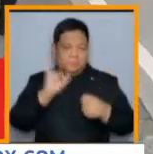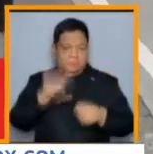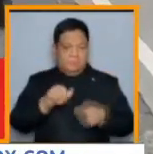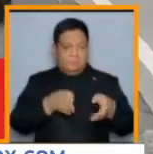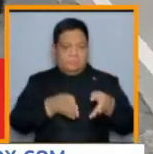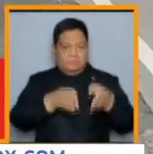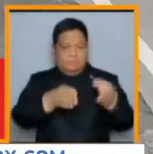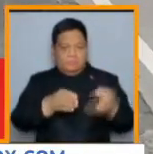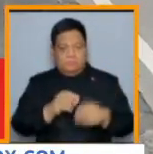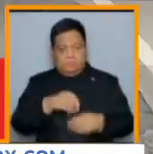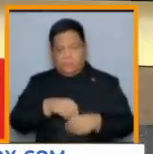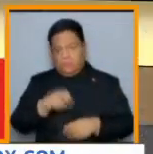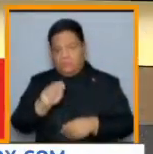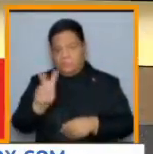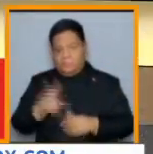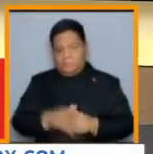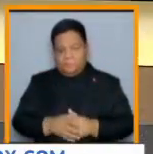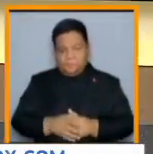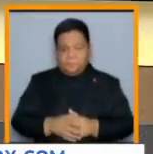Novaliches.